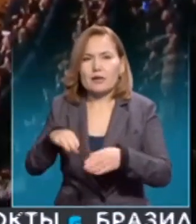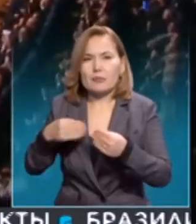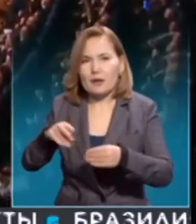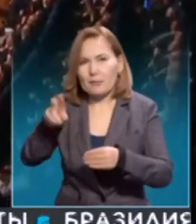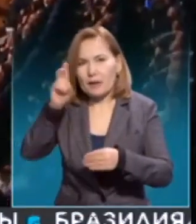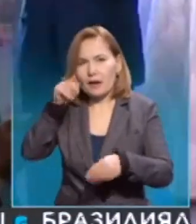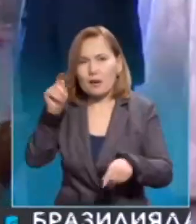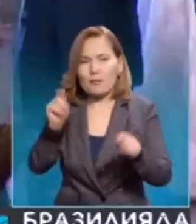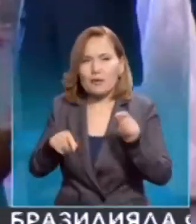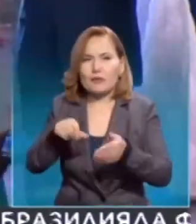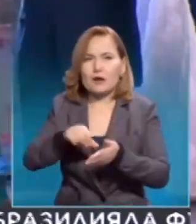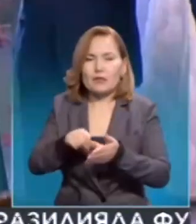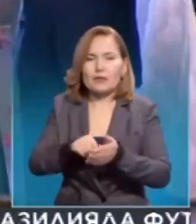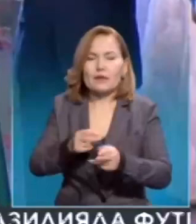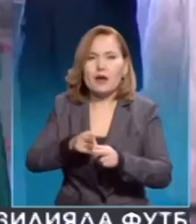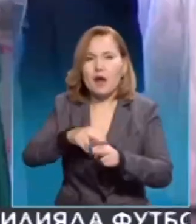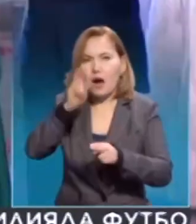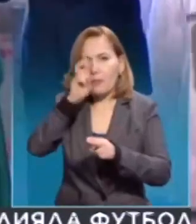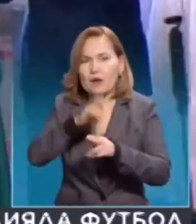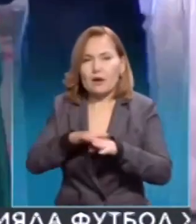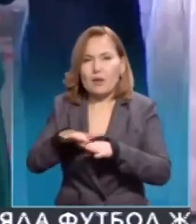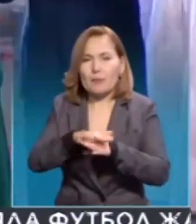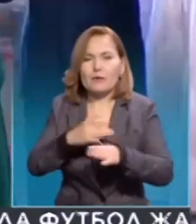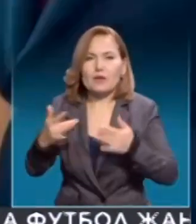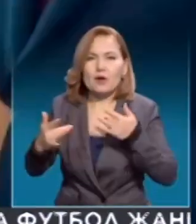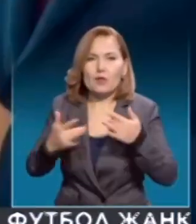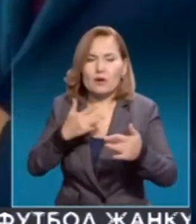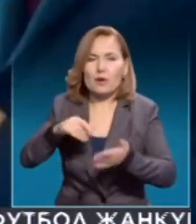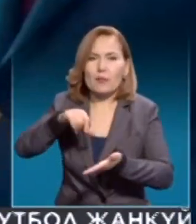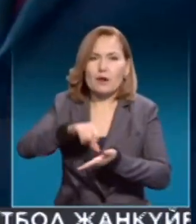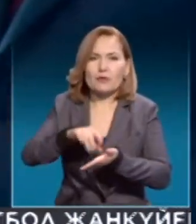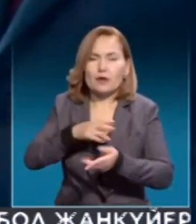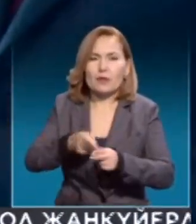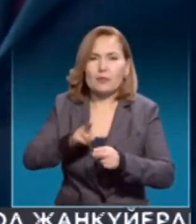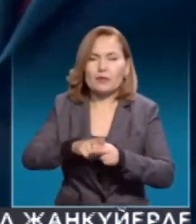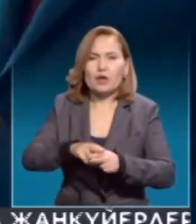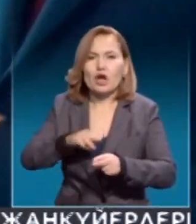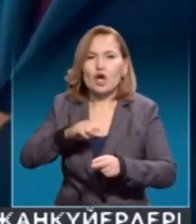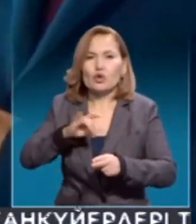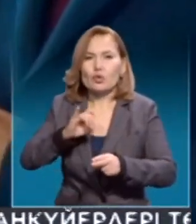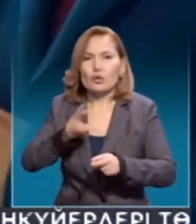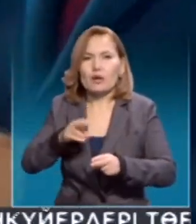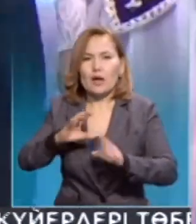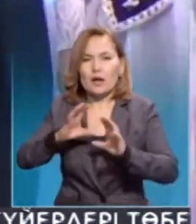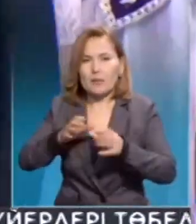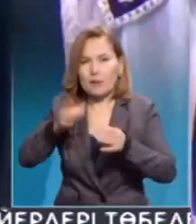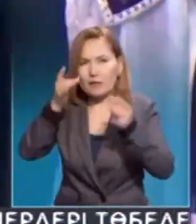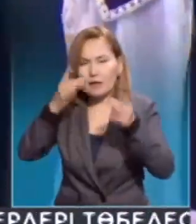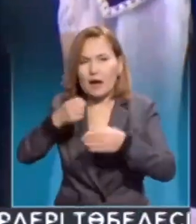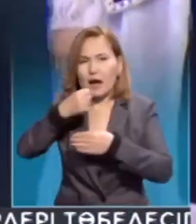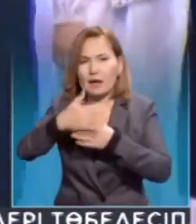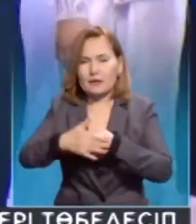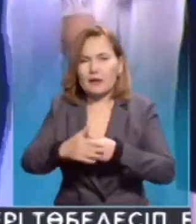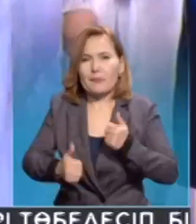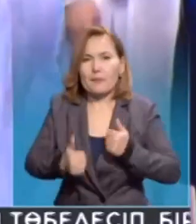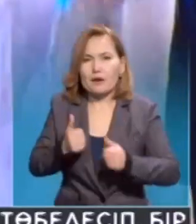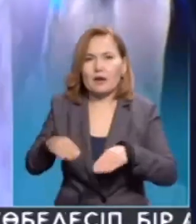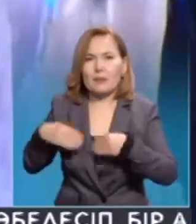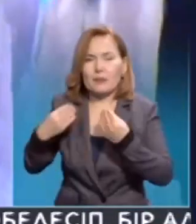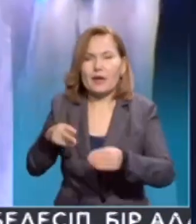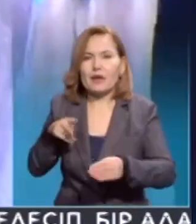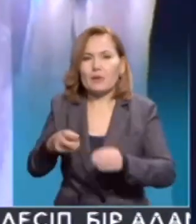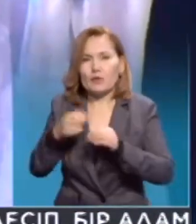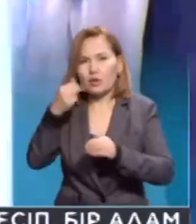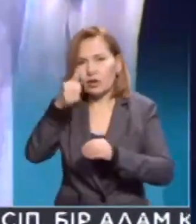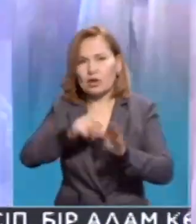келген өкілдер бас қосып, бауырлас елдердің өнерпаздары концерт қойды. Түркі әлемінің мәдени астанасы мәртебесін беру дәстүрі 2012